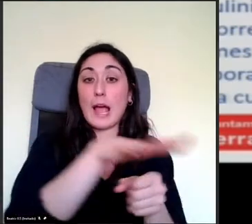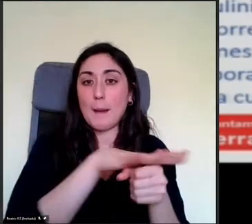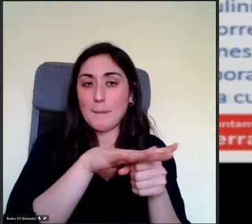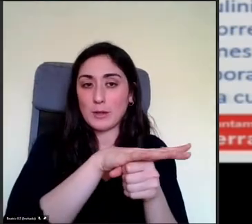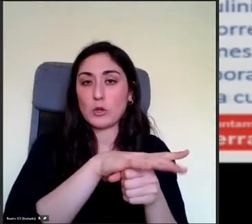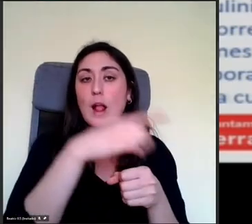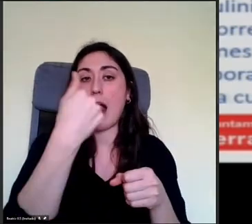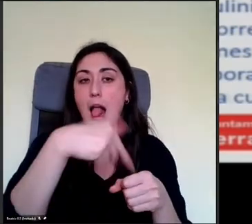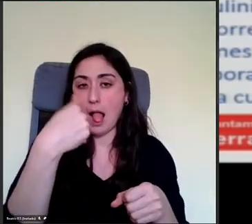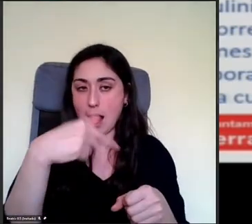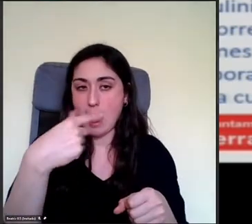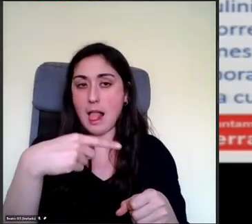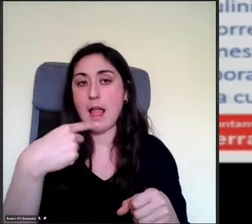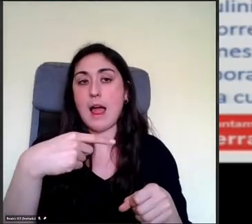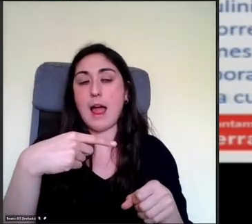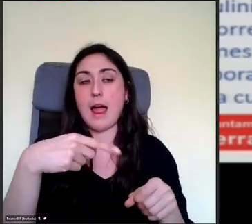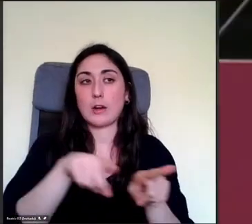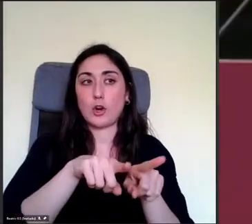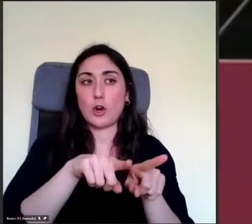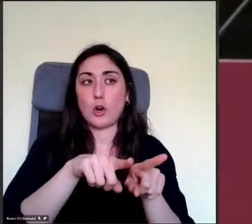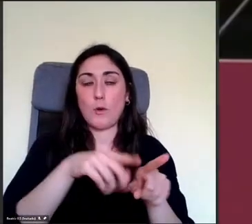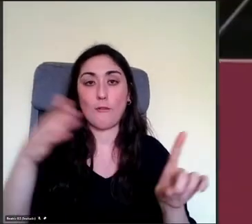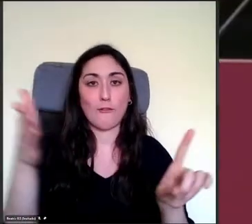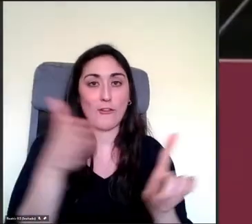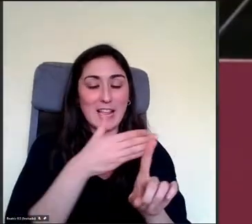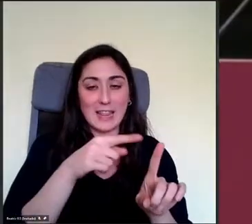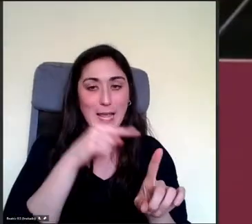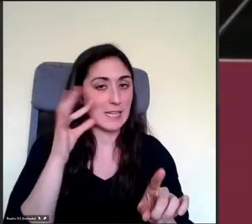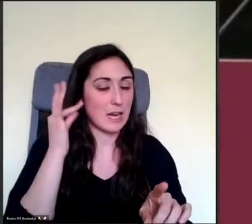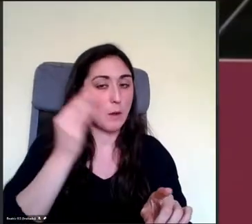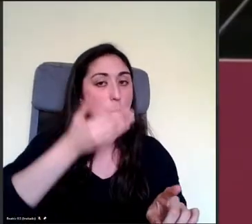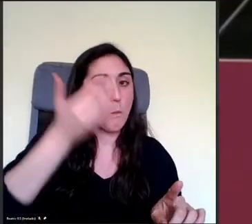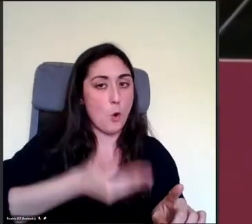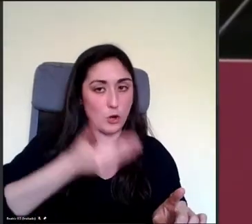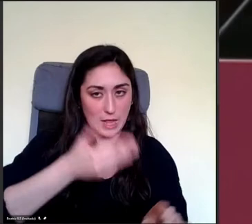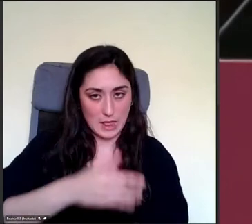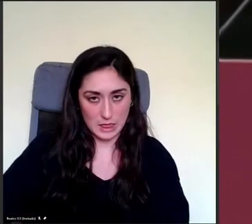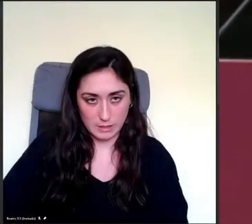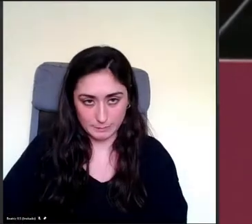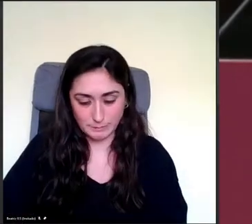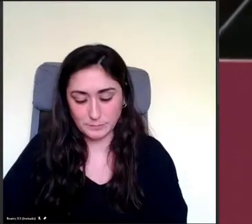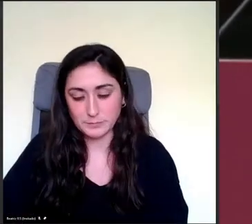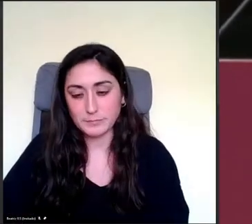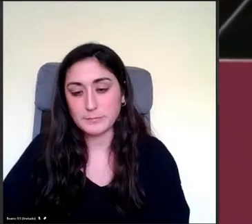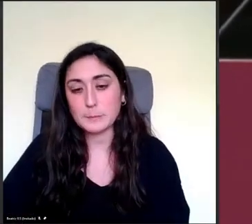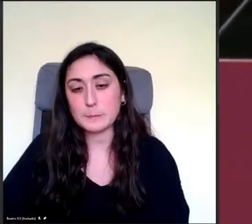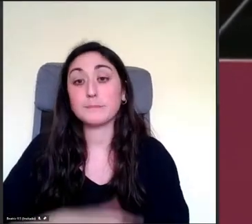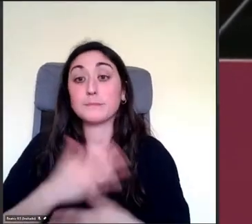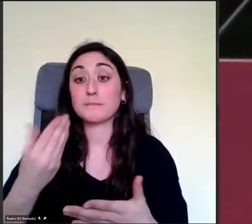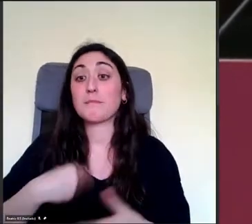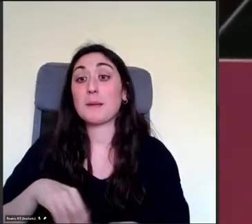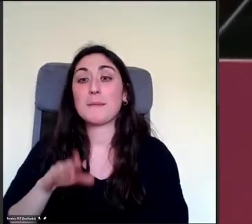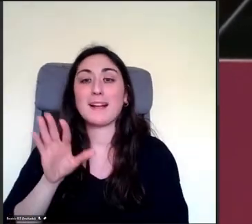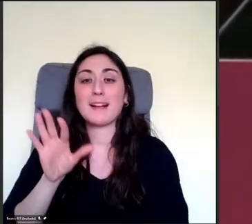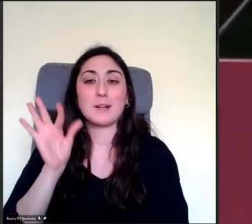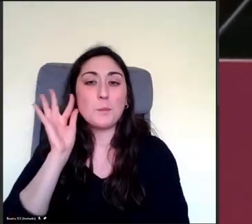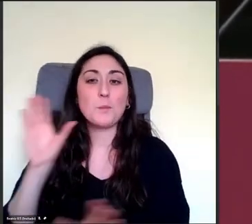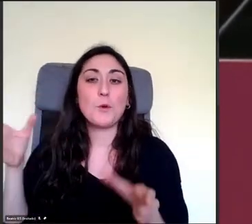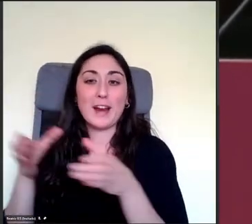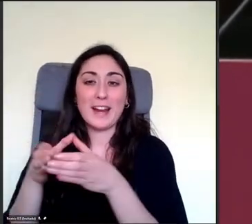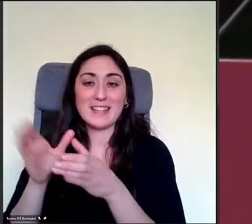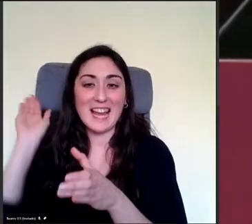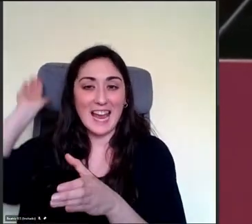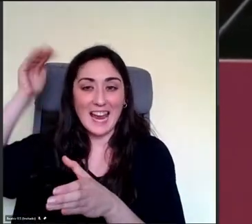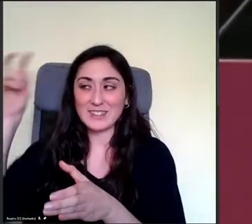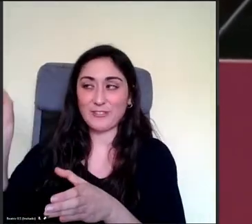dona d'una manera molt important, la violència de gènere. Doncs aquestes dones que venien d'Argentina ens